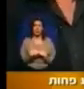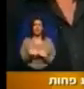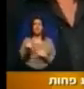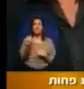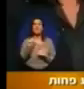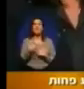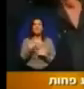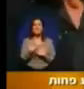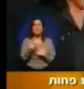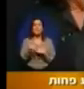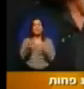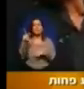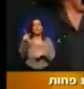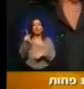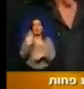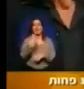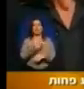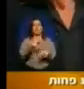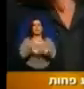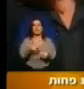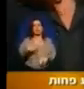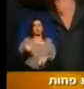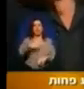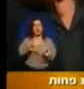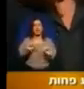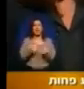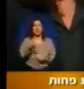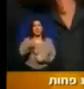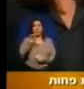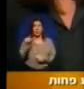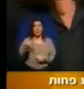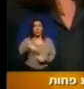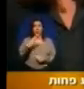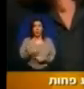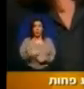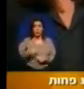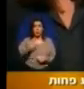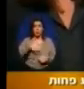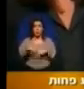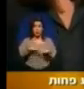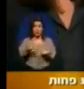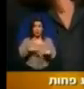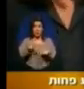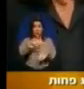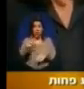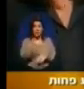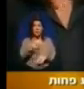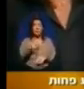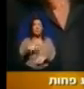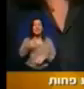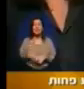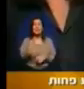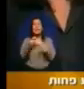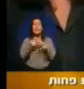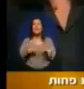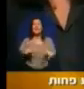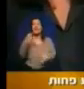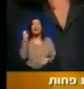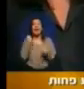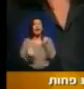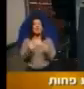וזו המתנה שהוא משאיר לנו, ואתה יודע מה? אם הוא יבחר לכהונה שנייה, יהיה כאן גיהנום חברתי וכאוס